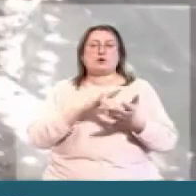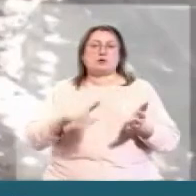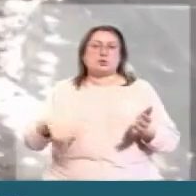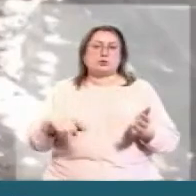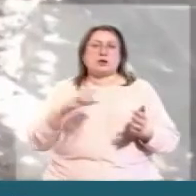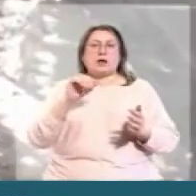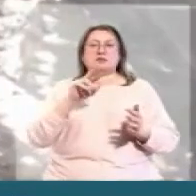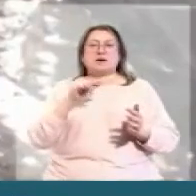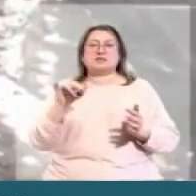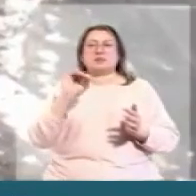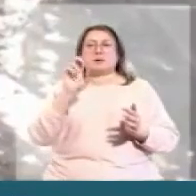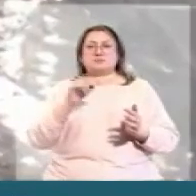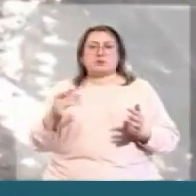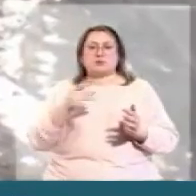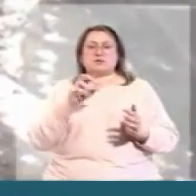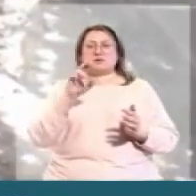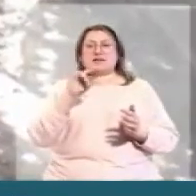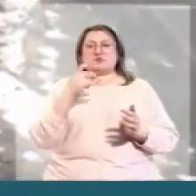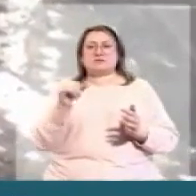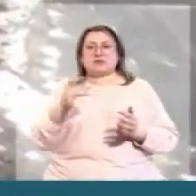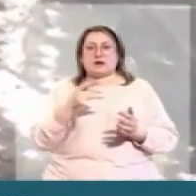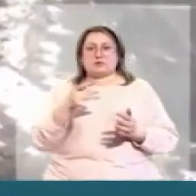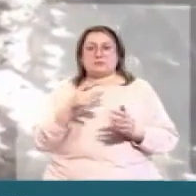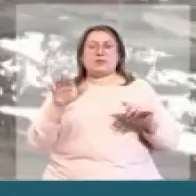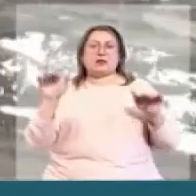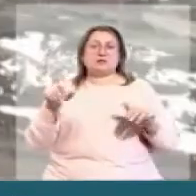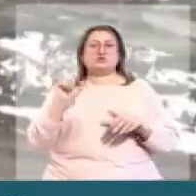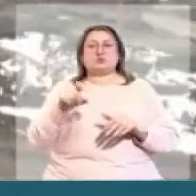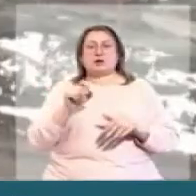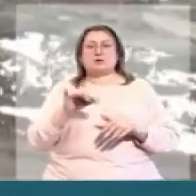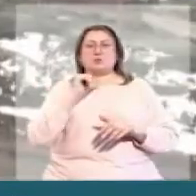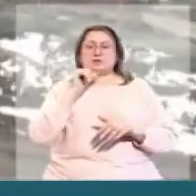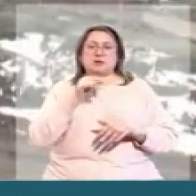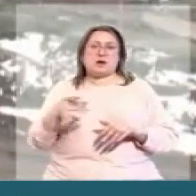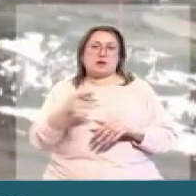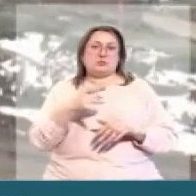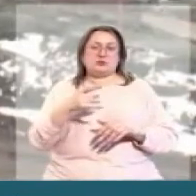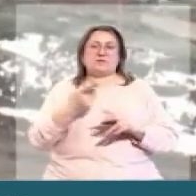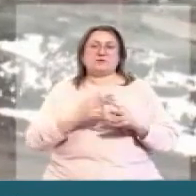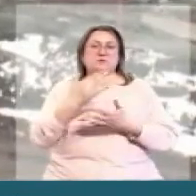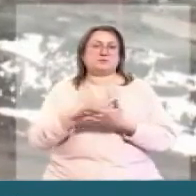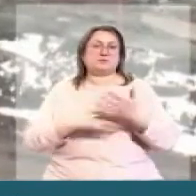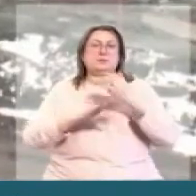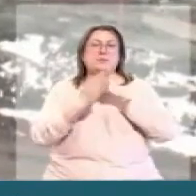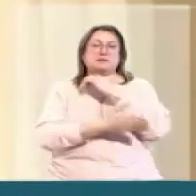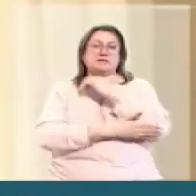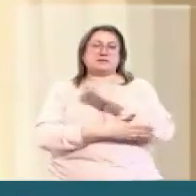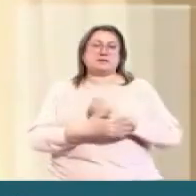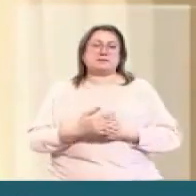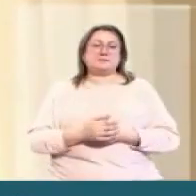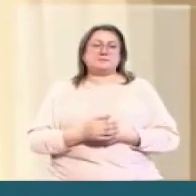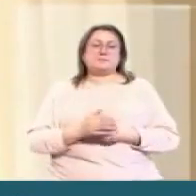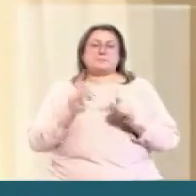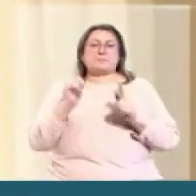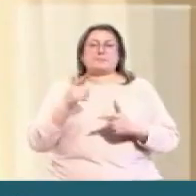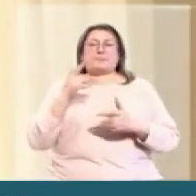Рудный, Алтынсаринский, Миндагаринский и Денисовский районы. Аркалык, Житогоринский и Кустанайские районы в этом списке оказались последними.